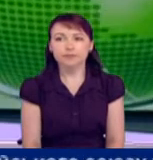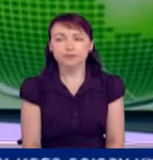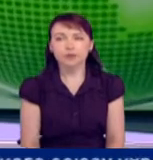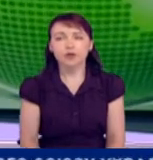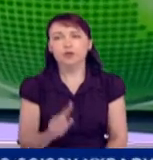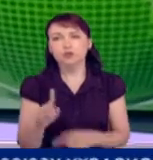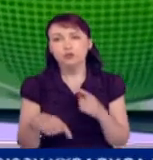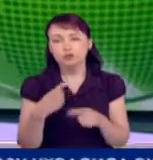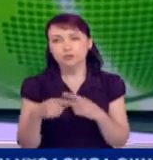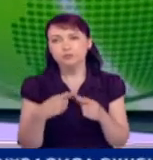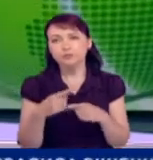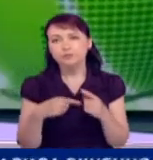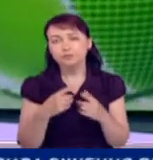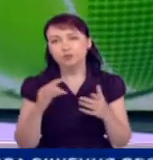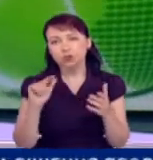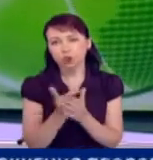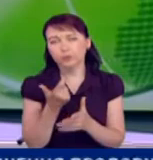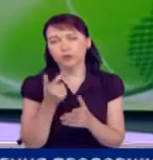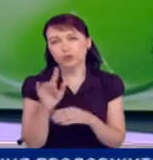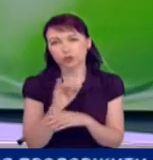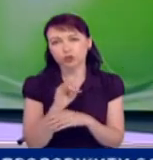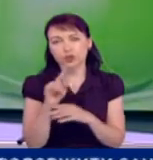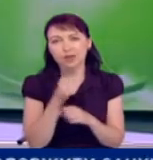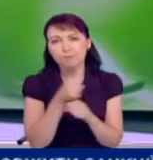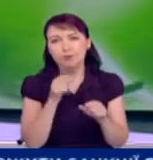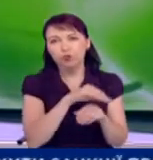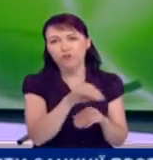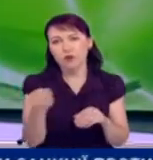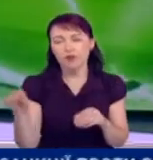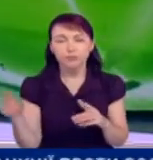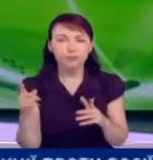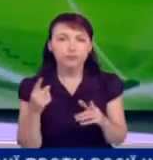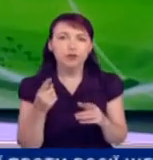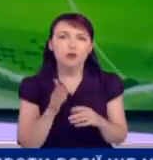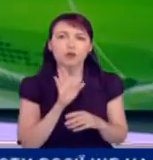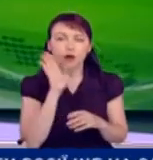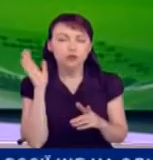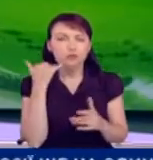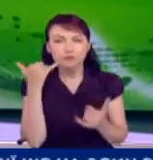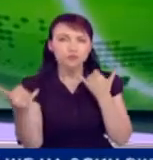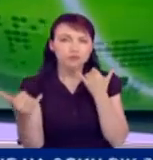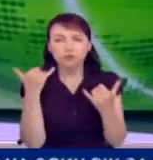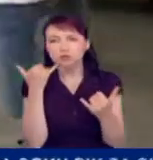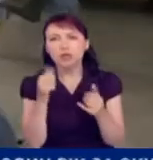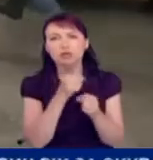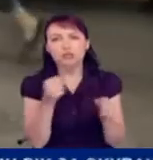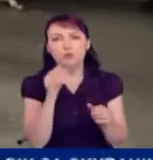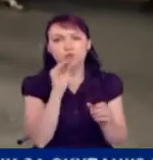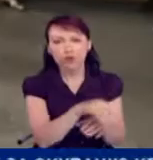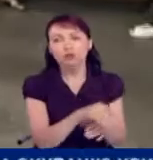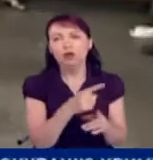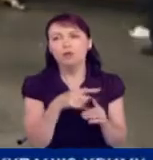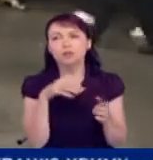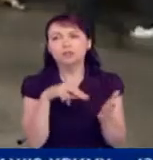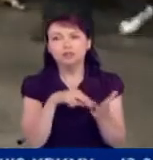Чергова хвиля псевдозамінувань прокотилася сьогодні столичним метрополітеном. Від ранку надходили анонімні дзвінки про мінування спочатку станції